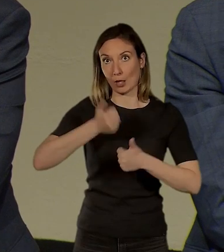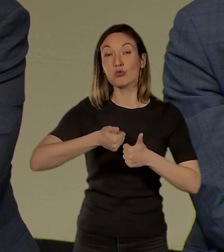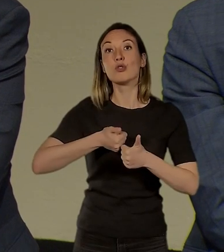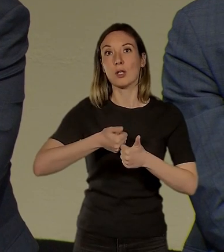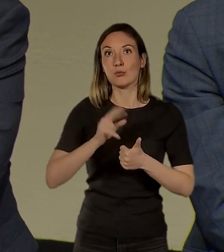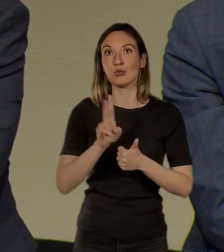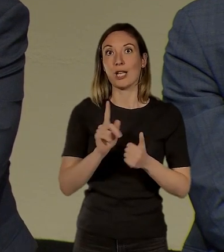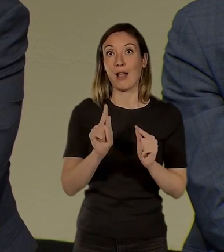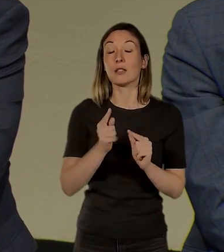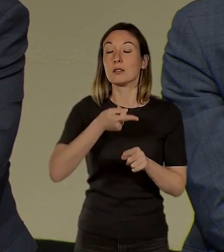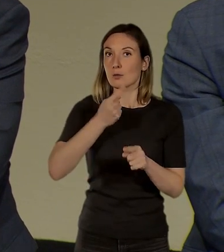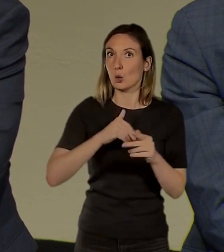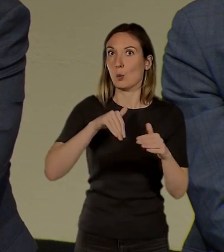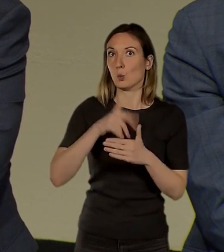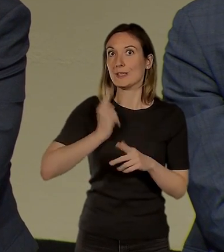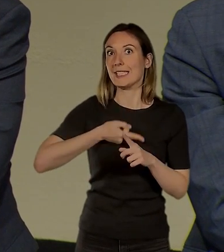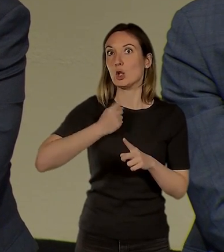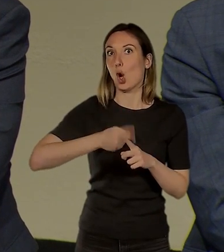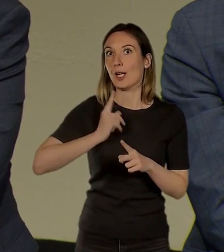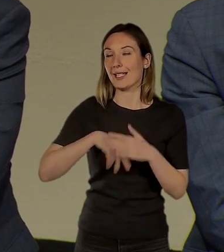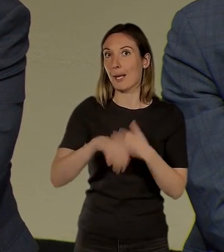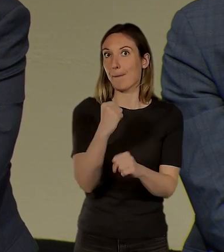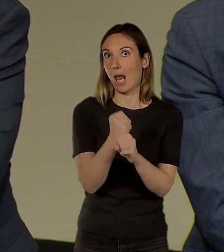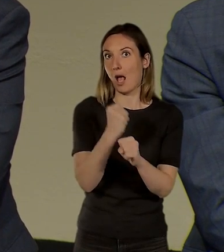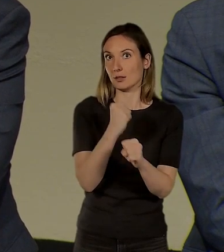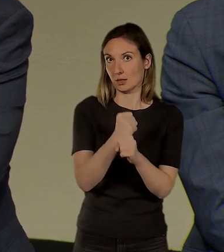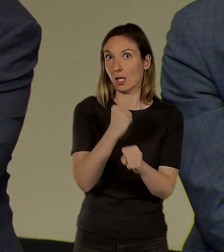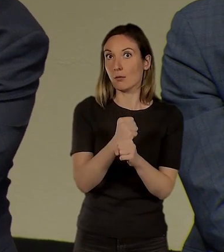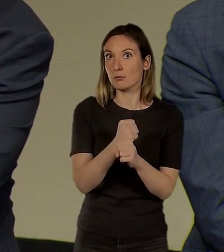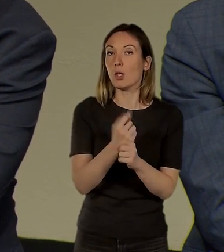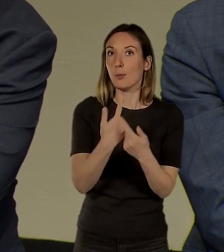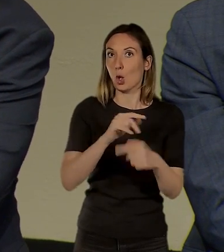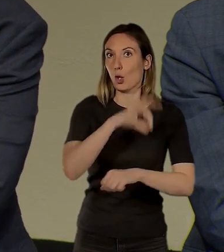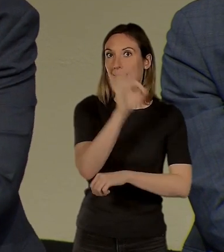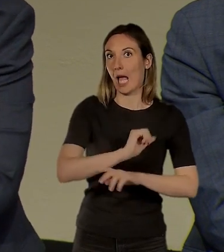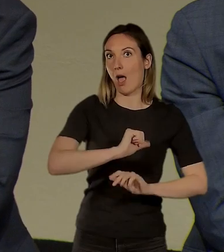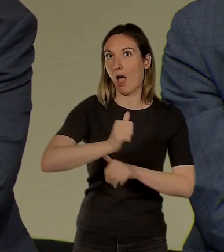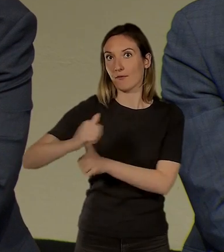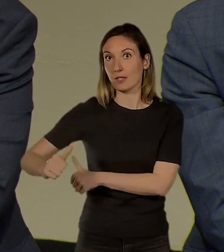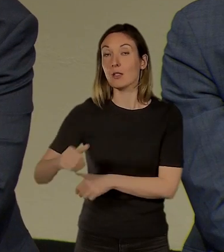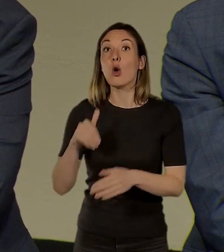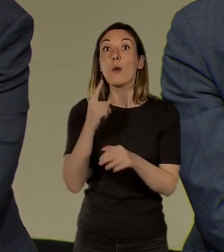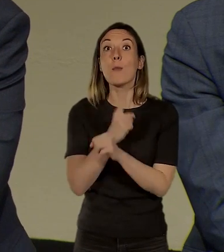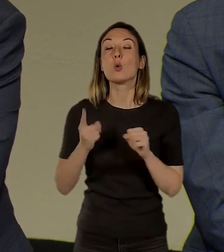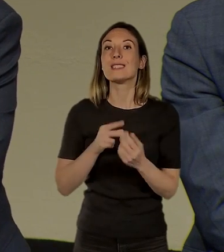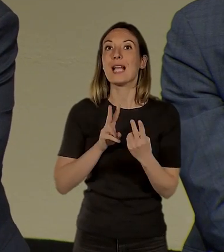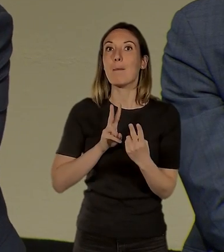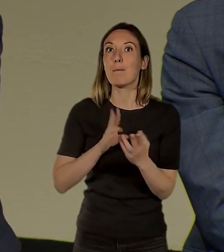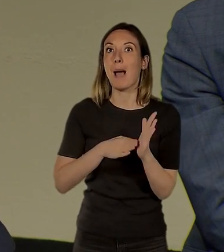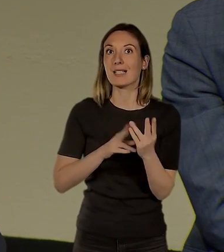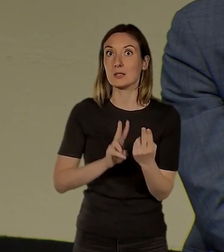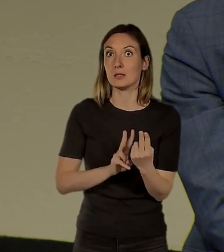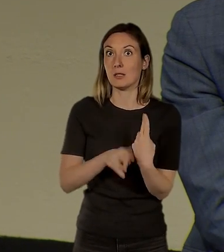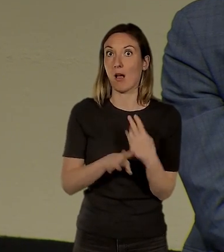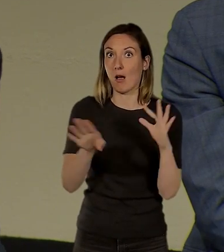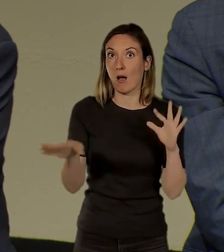práce. Ty se nebudou týkat jenom té magistrály a toho přechodu, ale